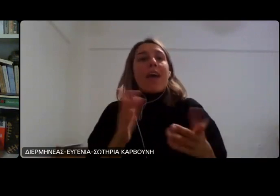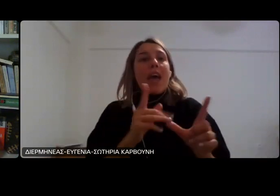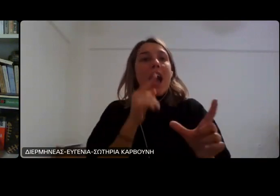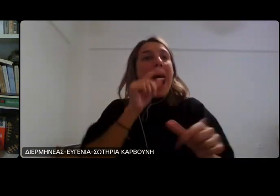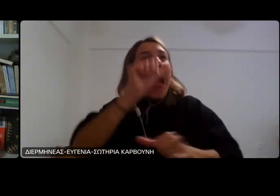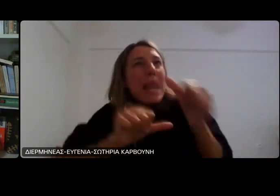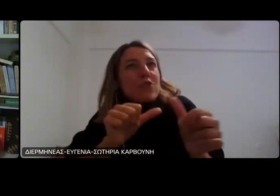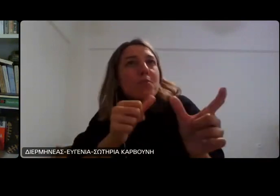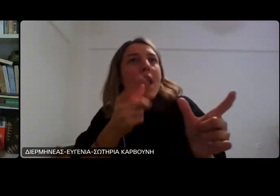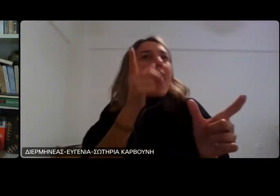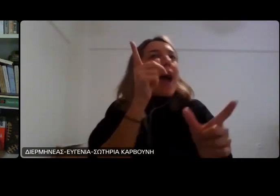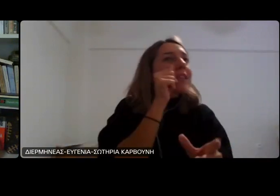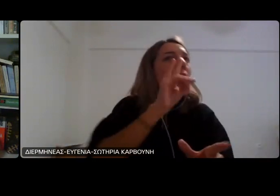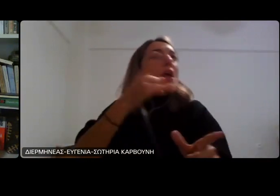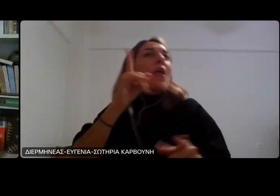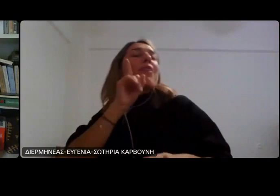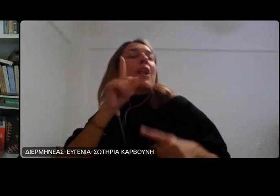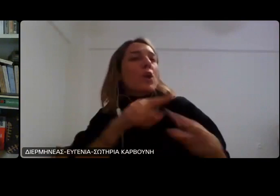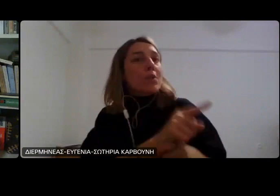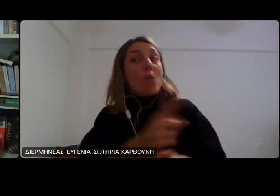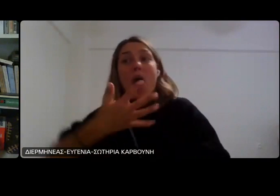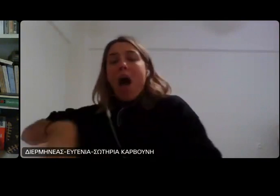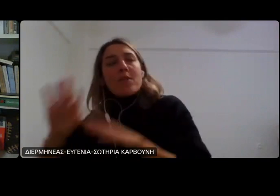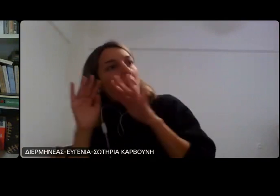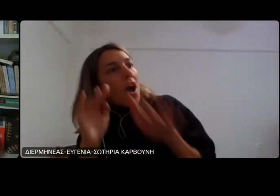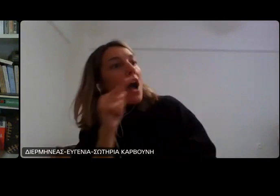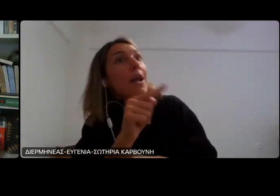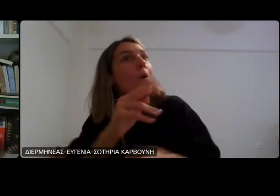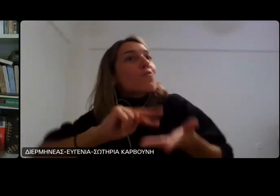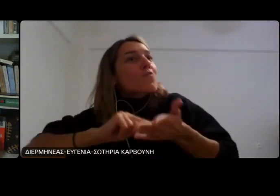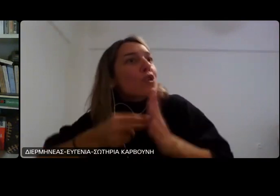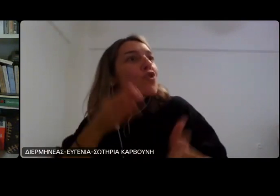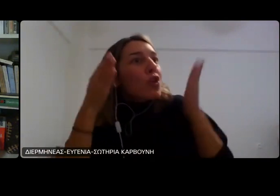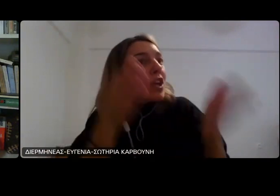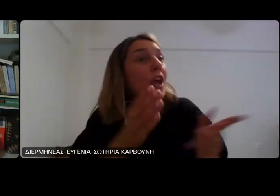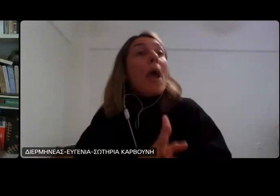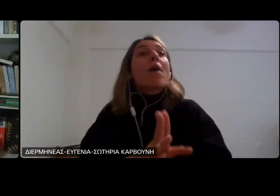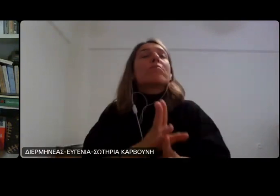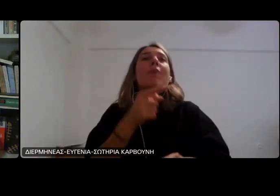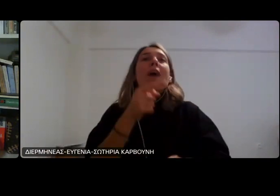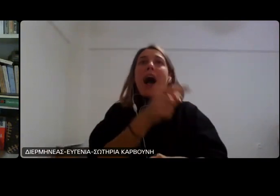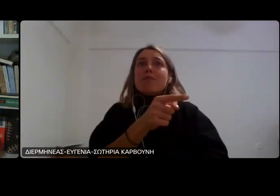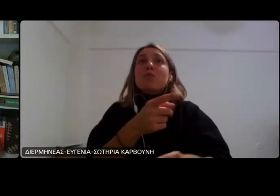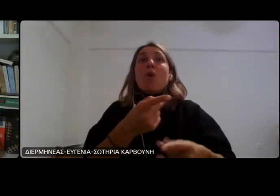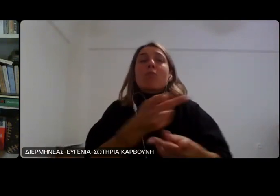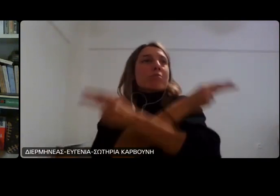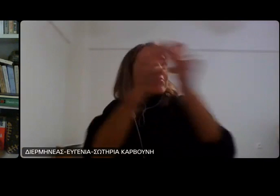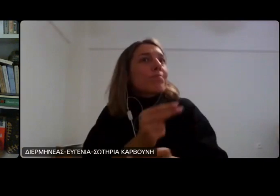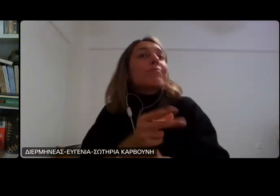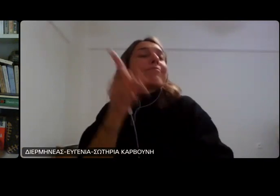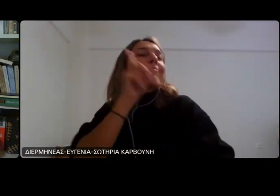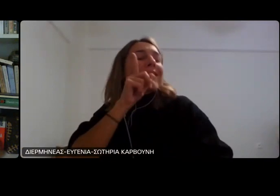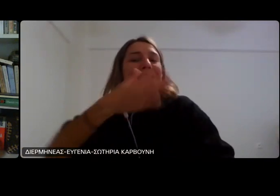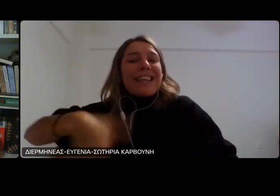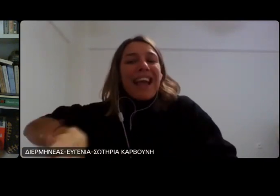γλώσσα, στην εκάστοτε συγκεκριμένη λέξη και στο πώς κατασκευάζει και συντηρεί την ανισότητα και την επακόλουθη βία κατά των γυναικών.